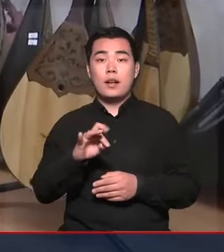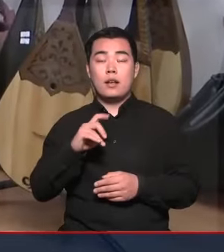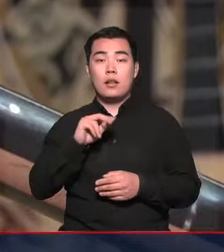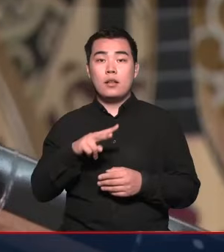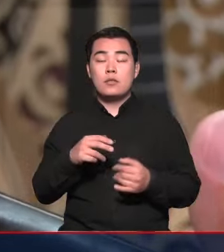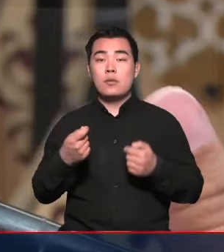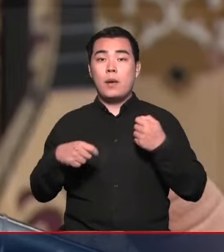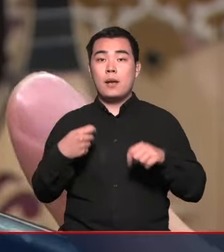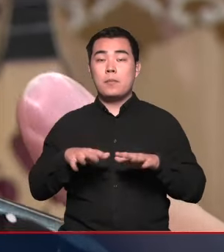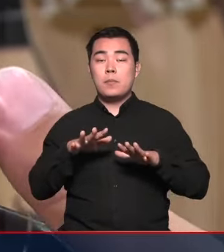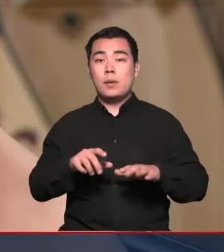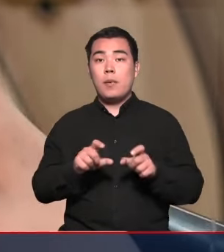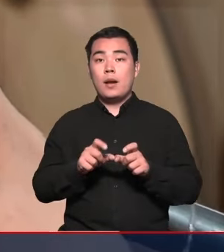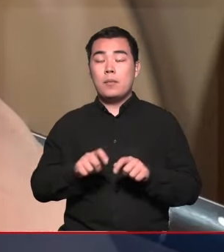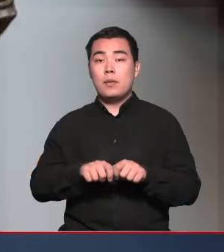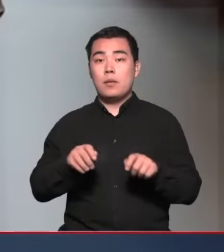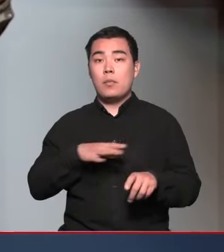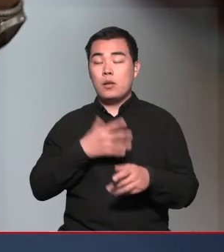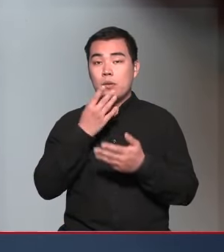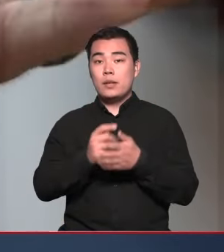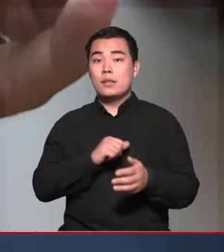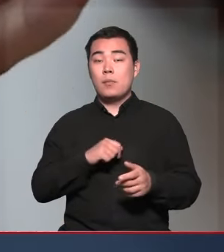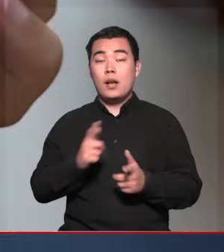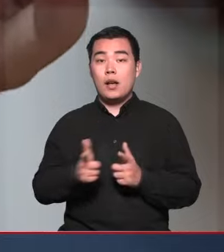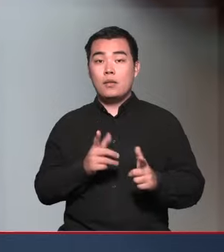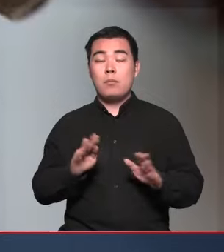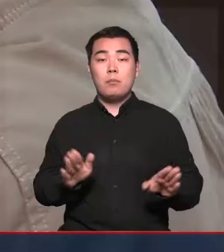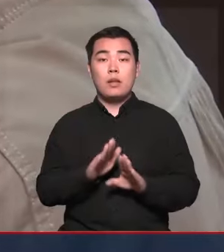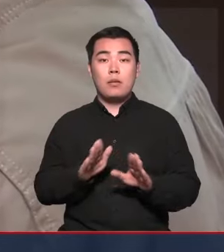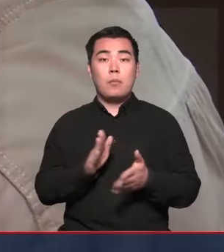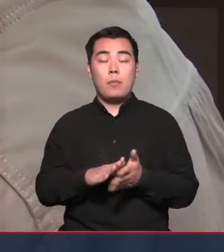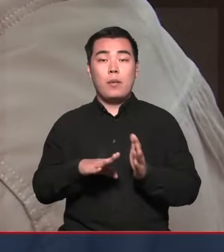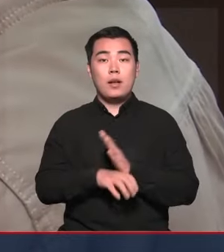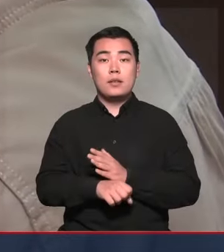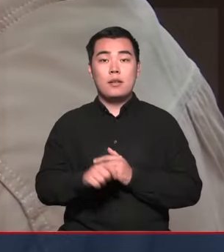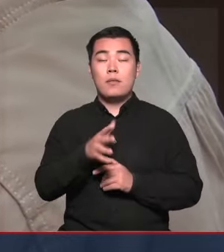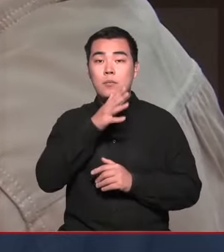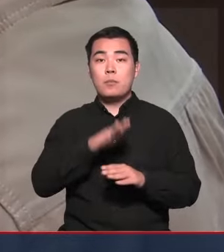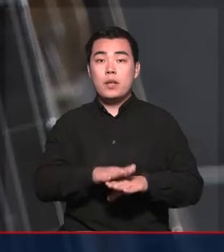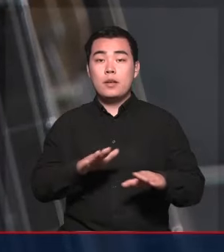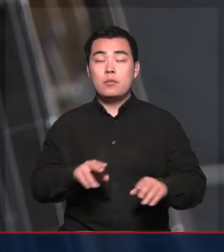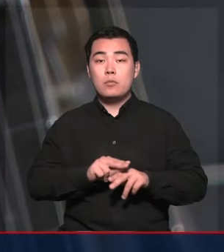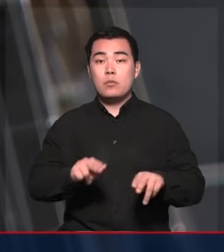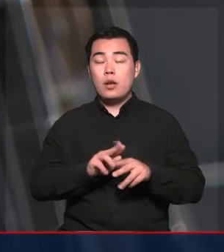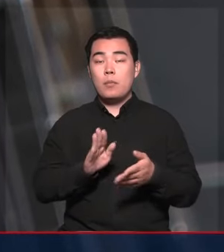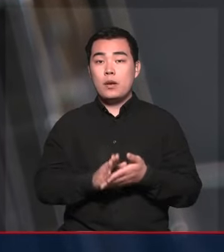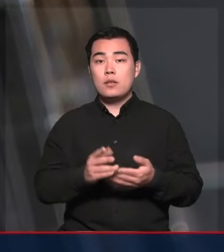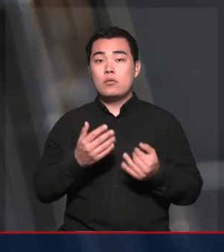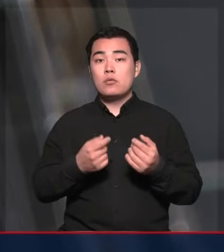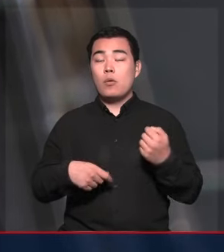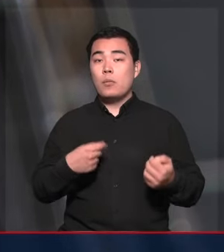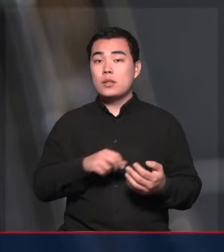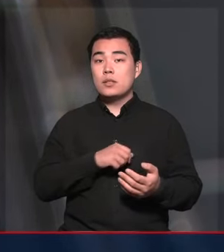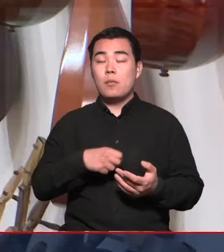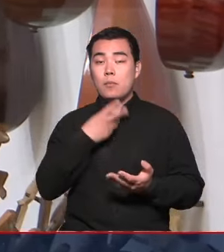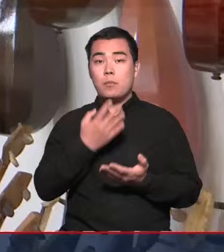сататын дүкендер желісін ашқан. Өзі аспап құрастырып, тойтомалақты ән айтады. Соңғы уақытта балаларды да баулып жүр. Ол домбыраның ағашы мен қиынына аса